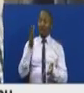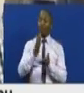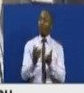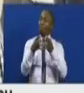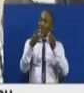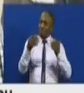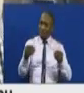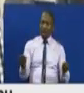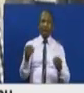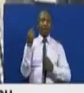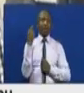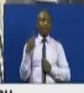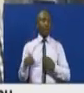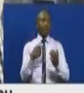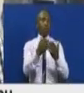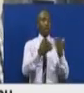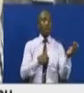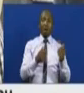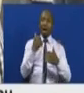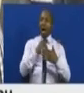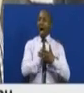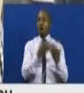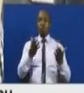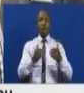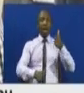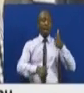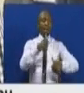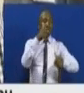kiasi kikubwa kutokana na kwamba mechi hazichezwi, kwa hiyo mapato hayapatikani.